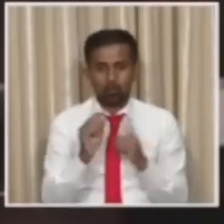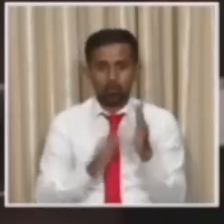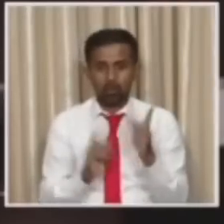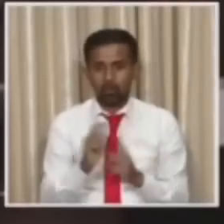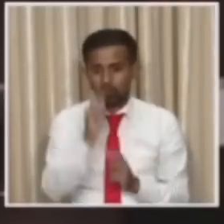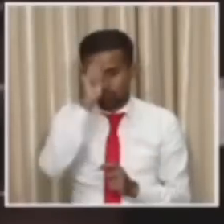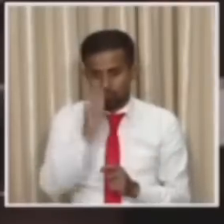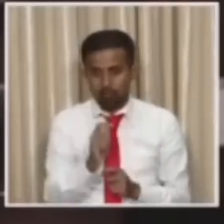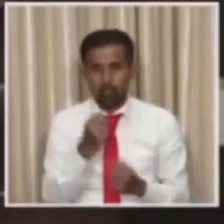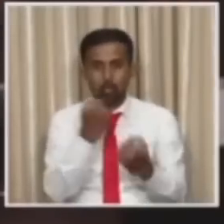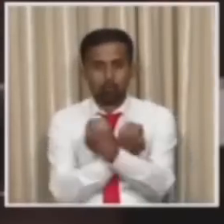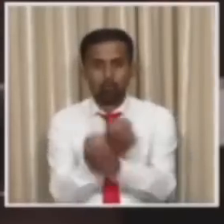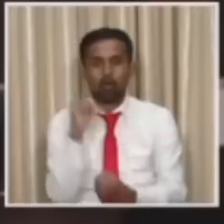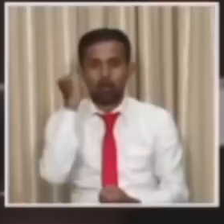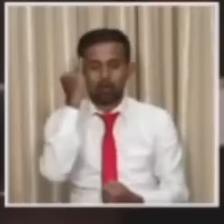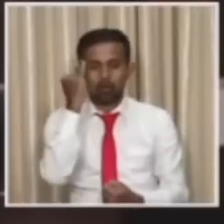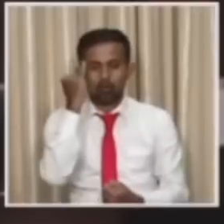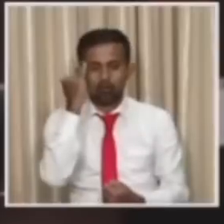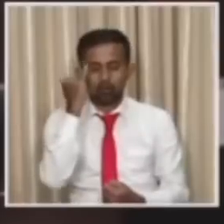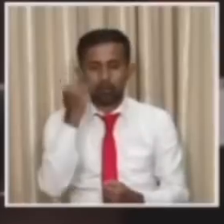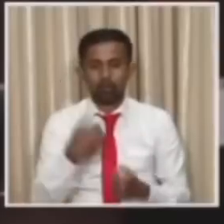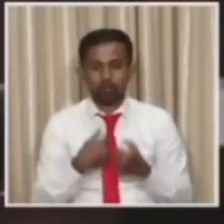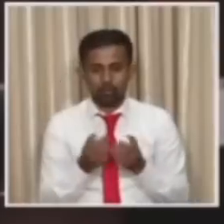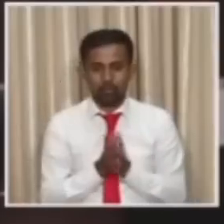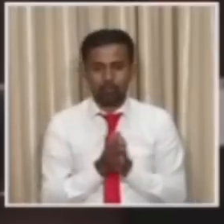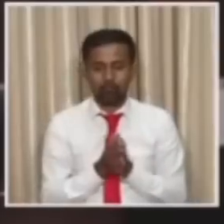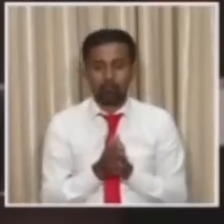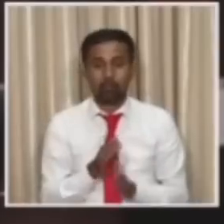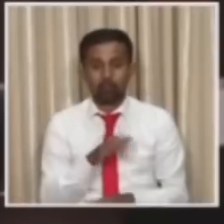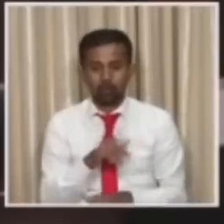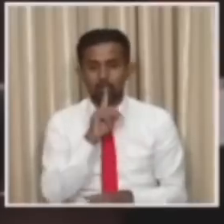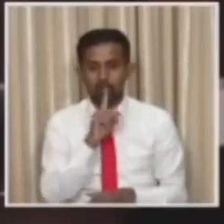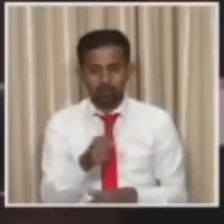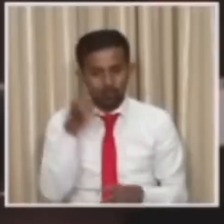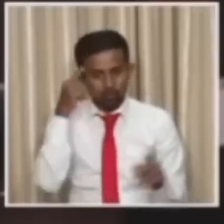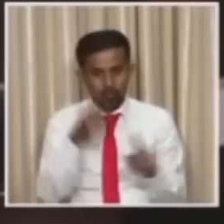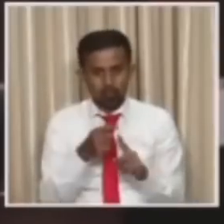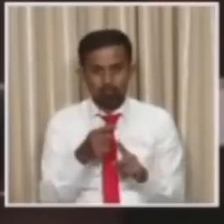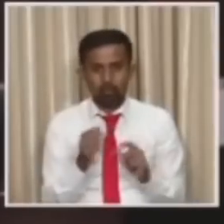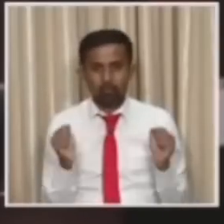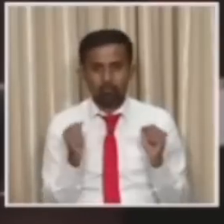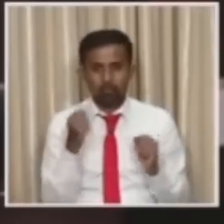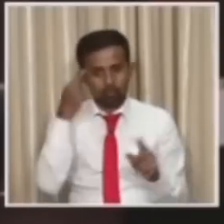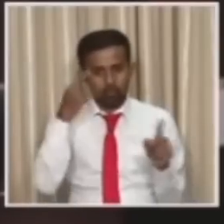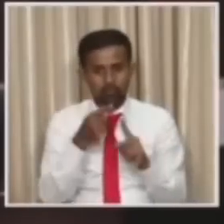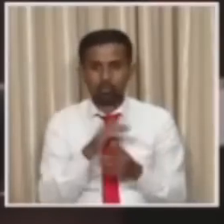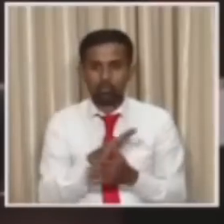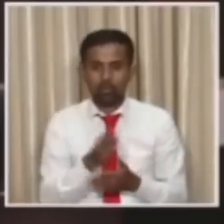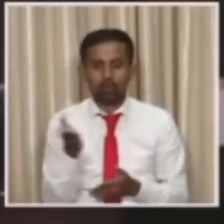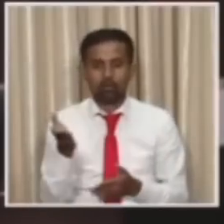இஸ் வி ஷுட் ஆல் அக்செப்ட் தட் ஹி ஷுட் பி ஸ்கேர்ட் வென் போலீஸ் கான்ஸ்டபிள் கம்ஸ் பிகாஸ் ஹிஸ் ஃபாதர் வாஸ் ஷாட் டெட் இன்